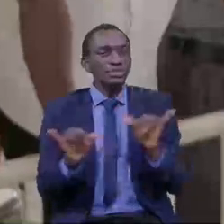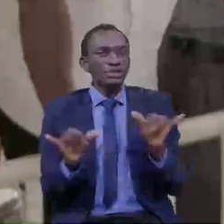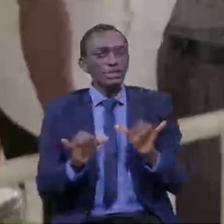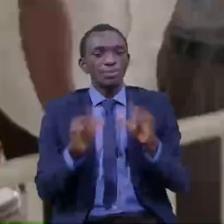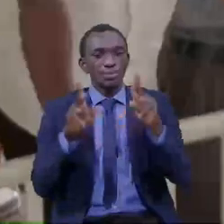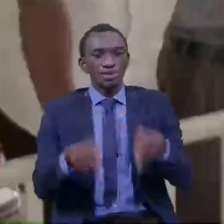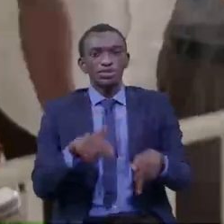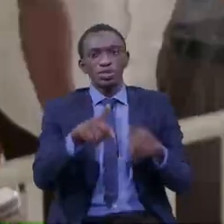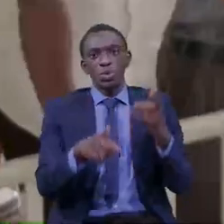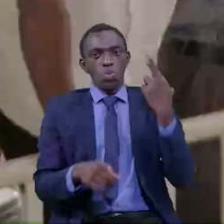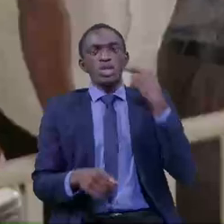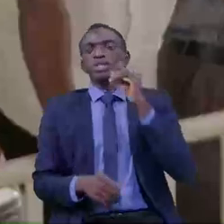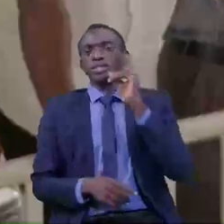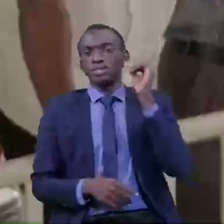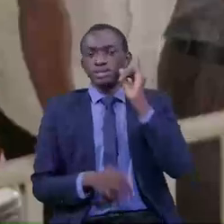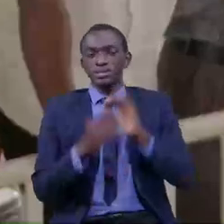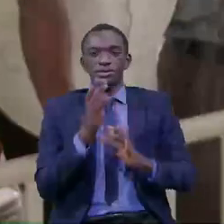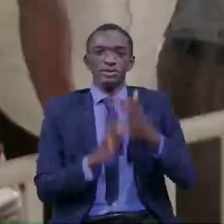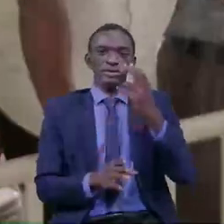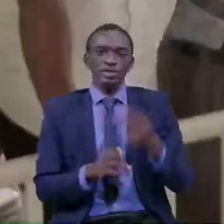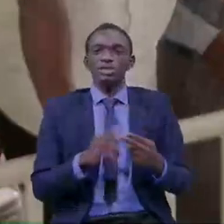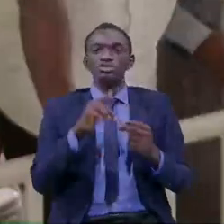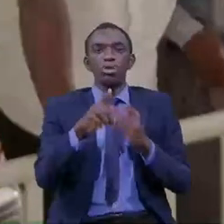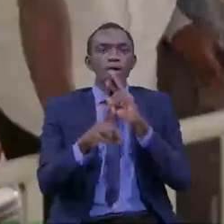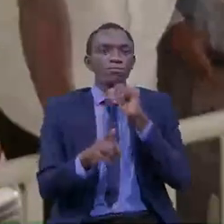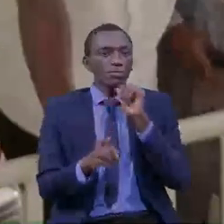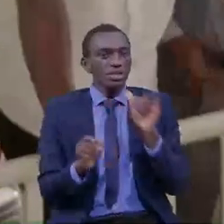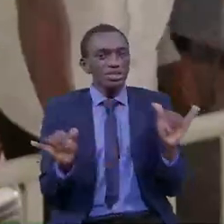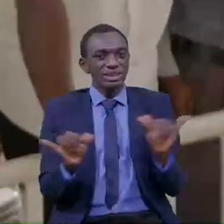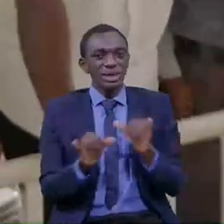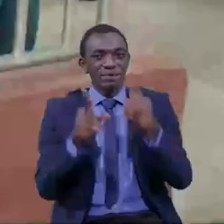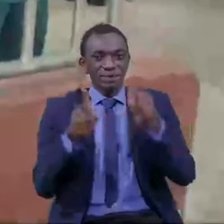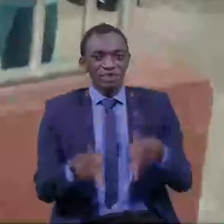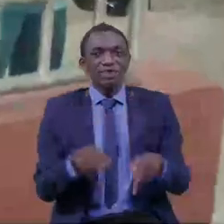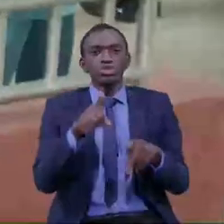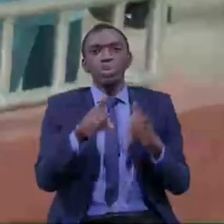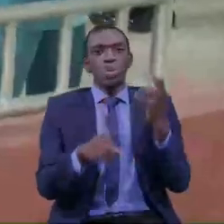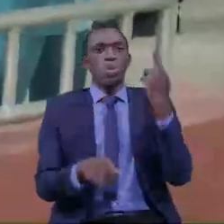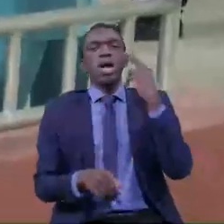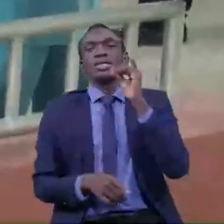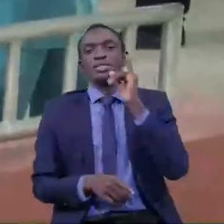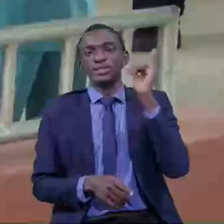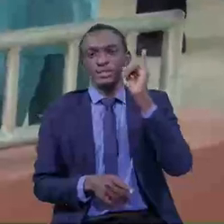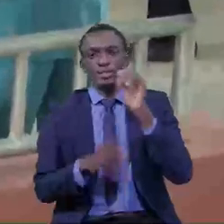hier. Tu n'es pas l'homme, la femme que tu étais hier.